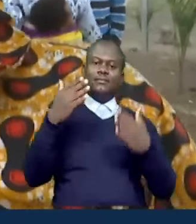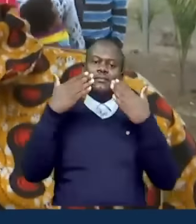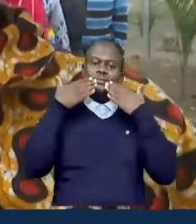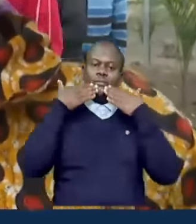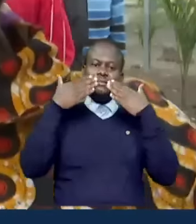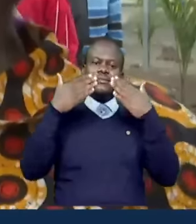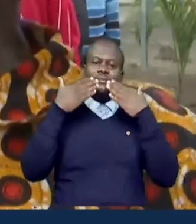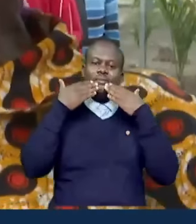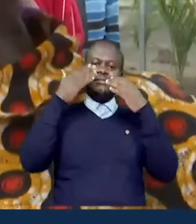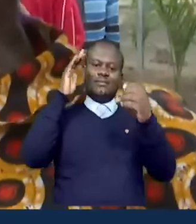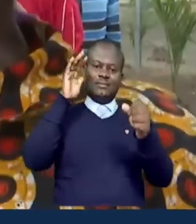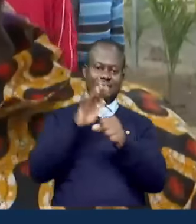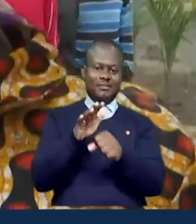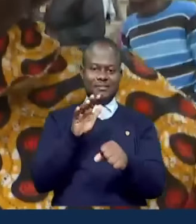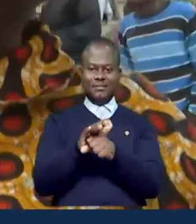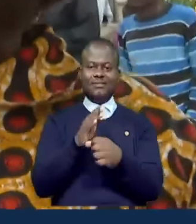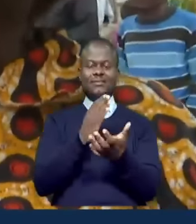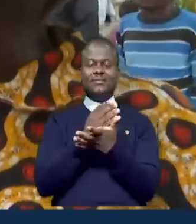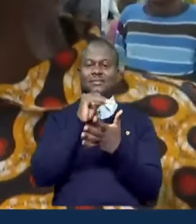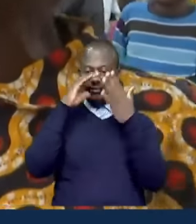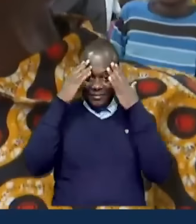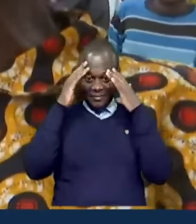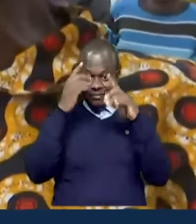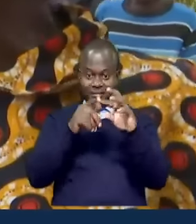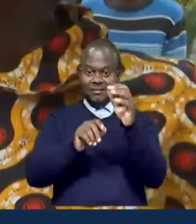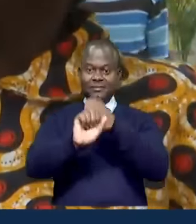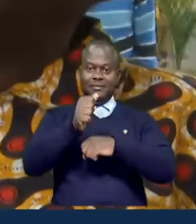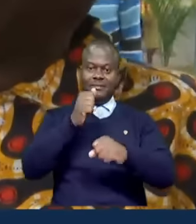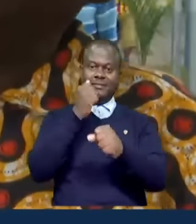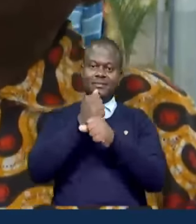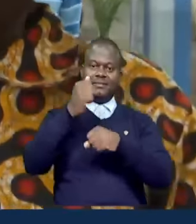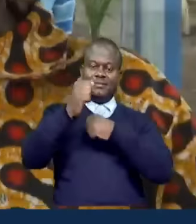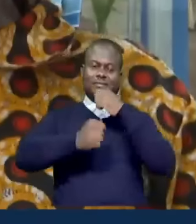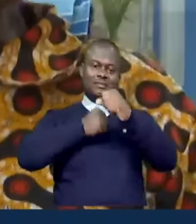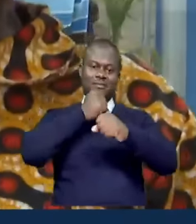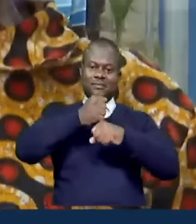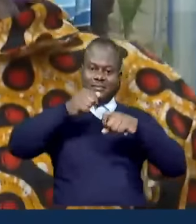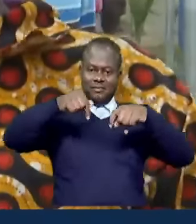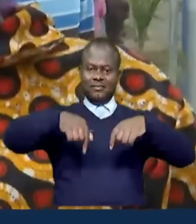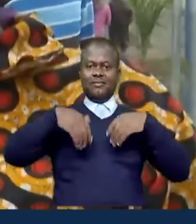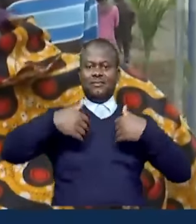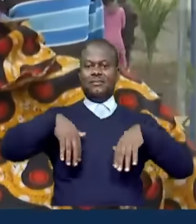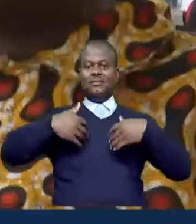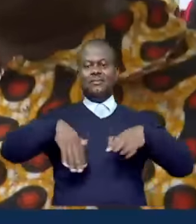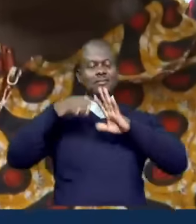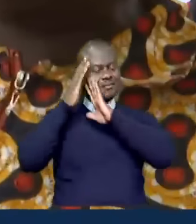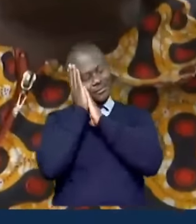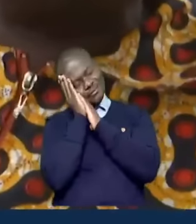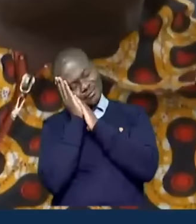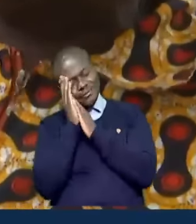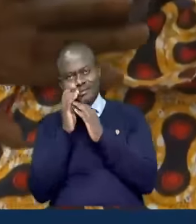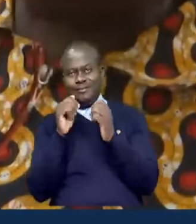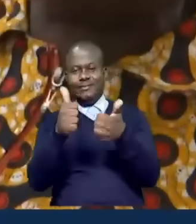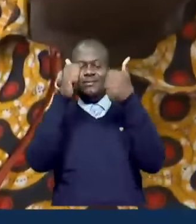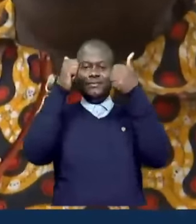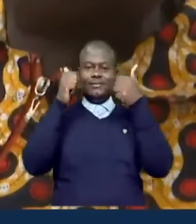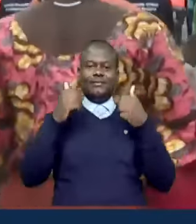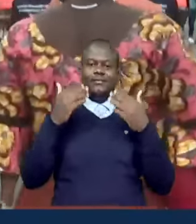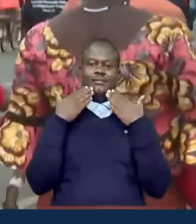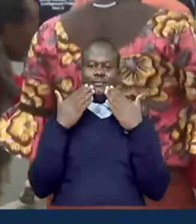cyane cyane nta nubwo umuzi utari kubikorwa mukoreye muri uyu mwaka utwara dama gataraka tiyera gushimye rwose